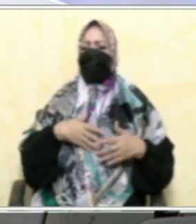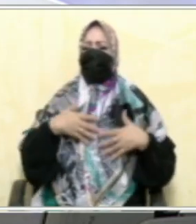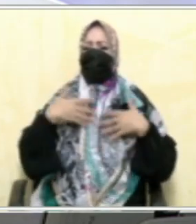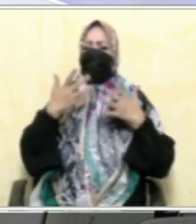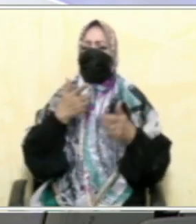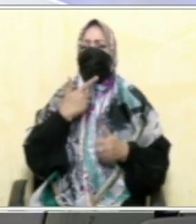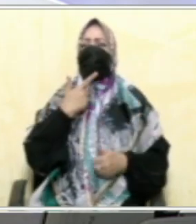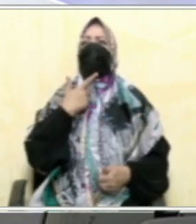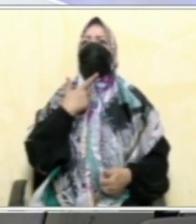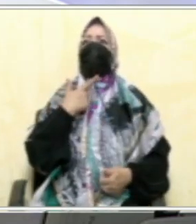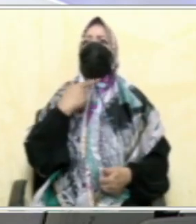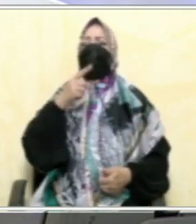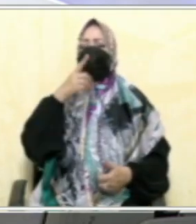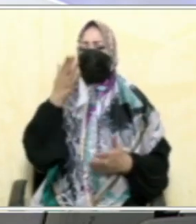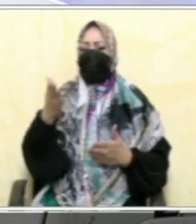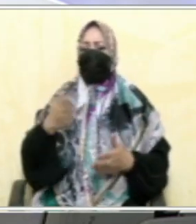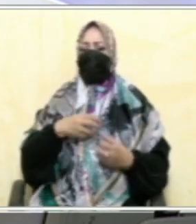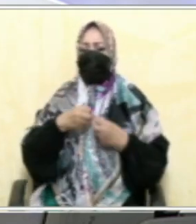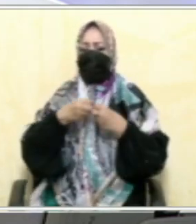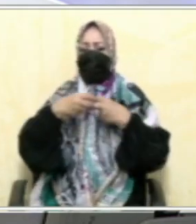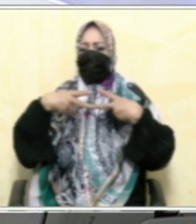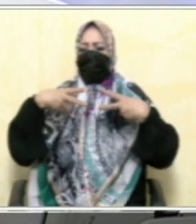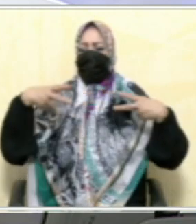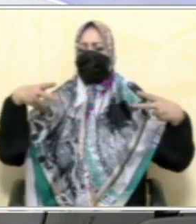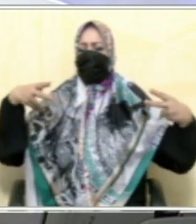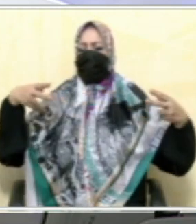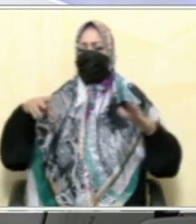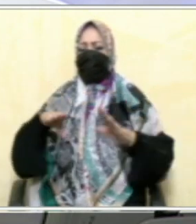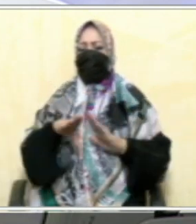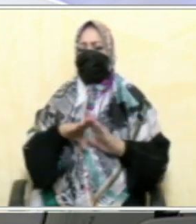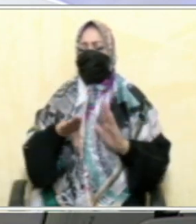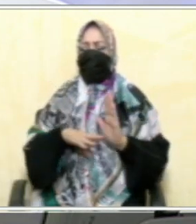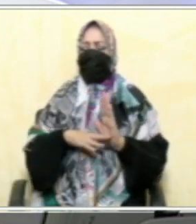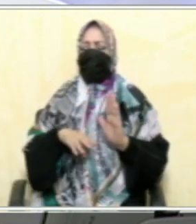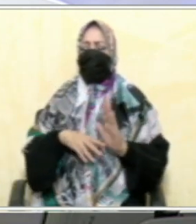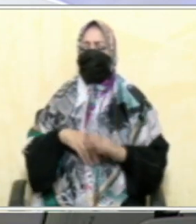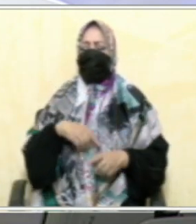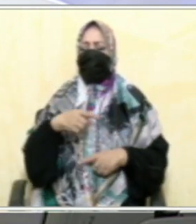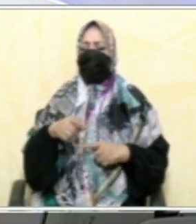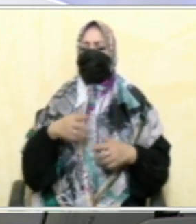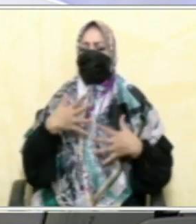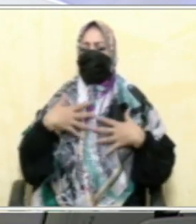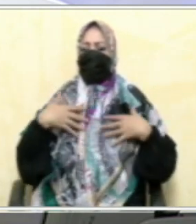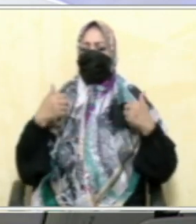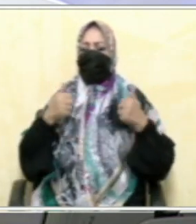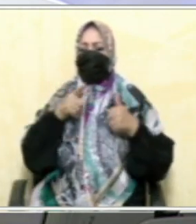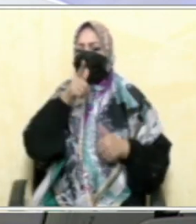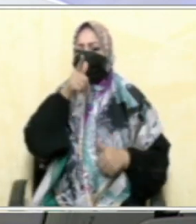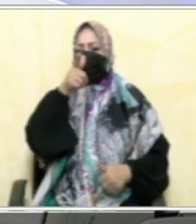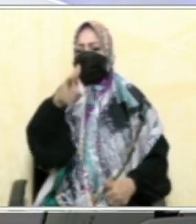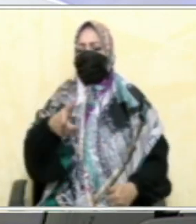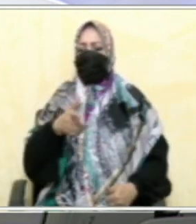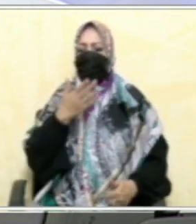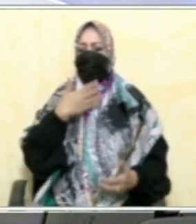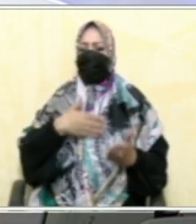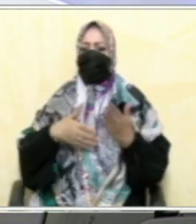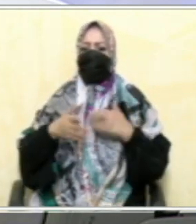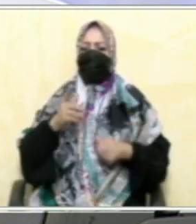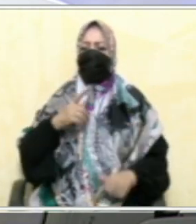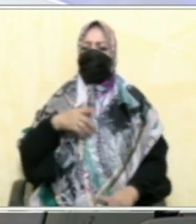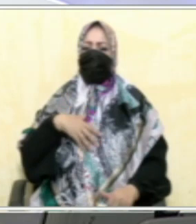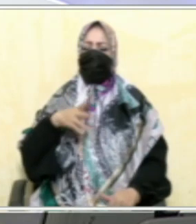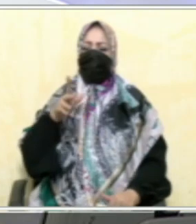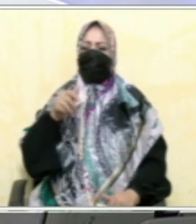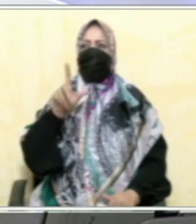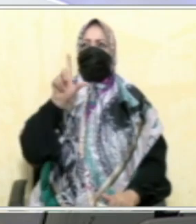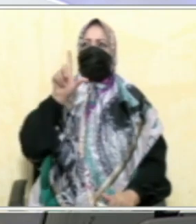أن أقول ما كان من كلامي صوابا فمن الله سبحانه وتعالى له الفضل والمنة، وما كان من خطأ فمن